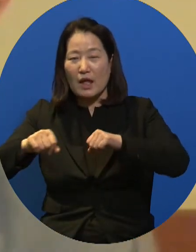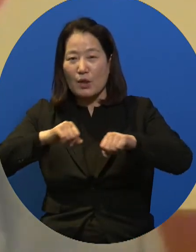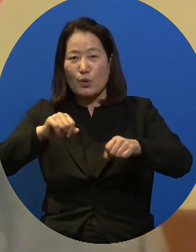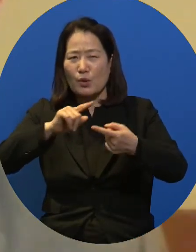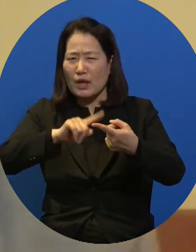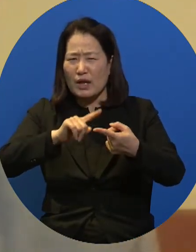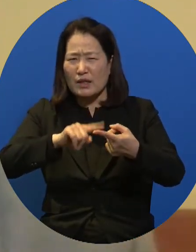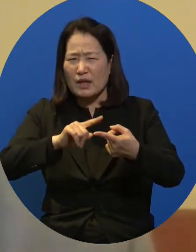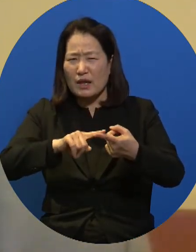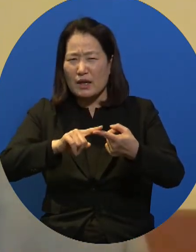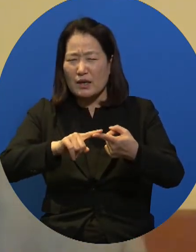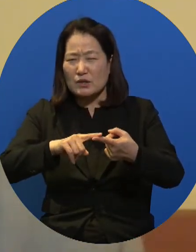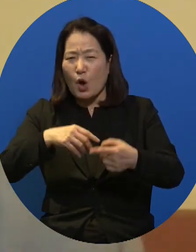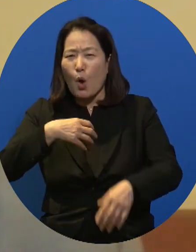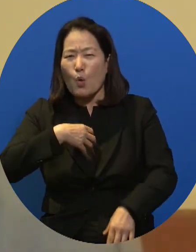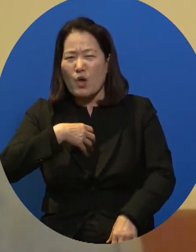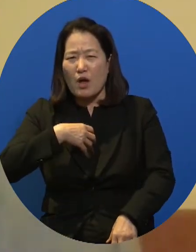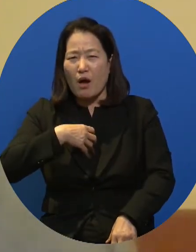늘어나고 있습니다.